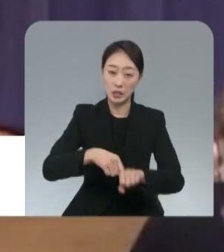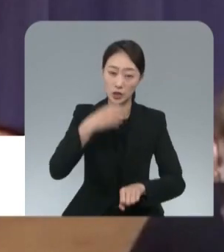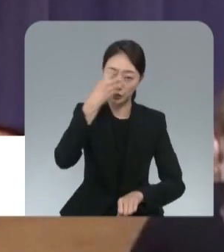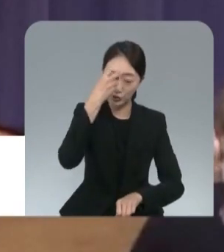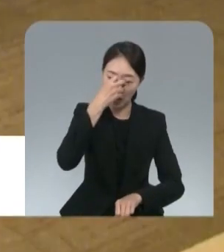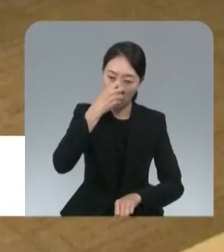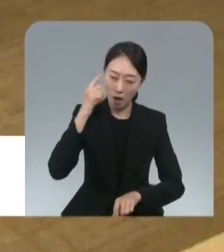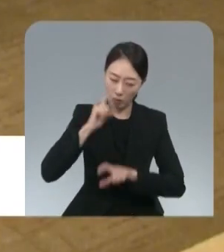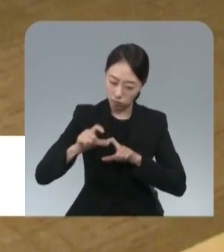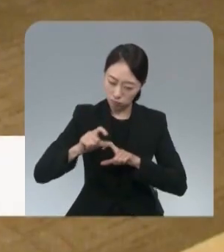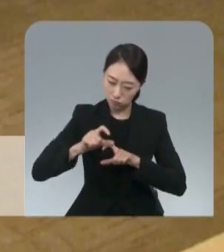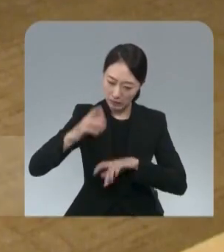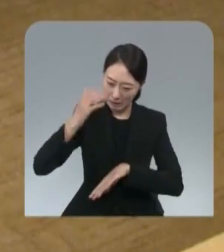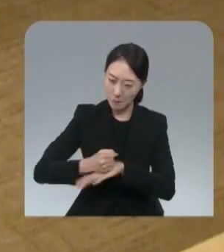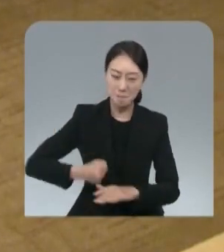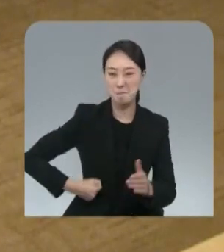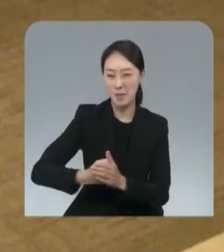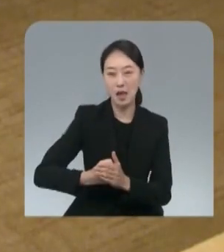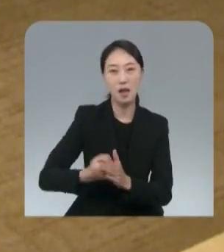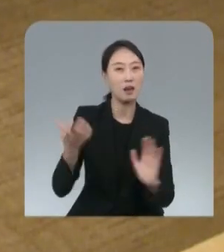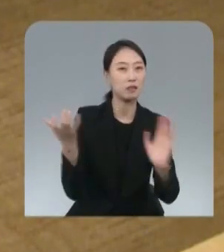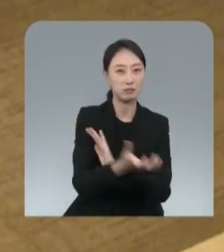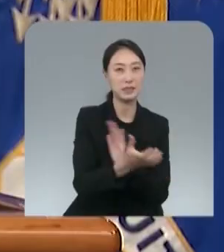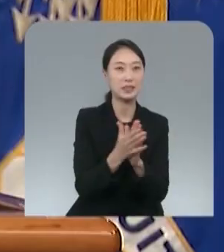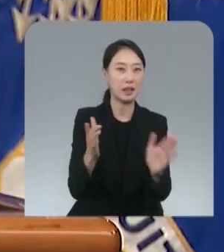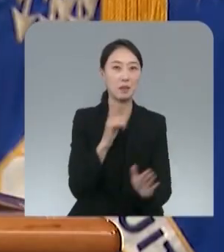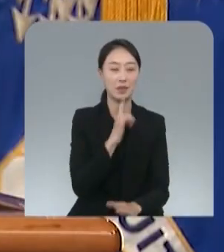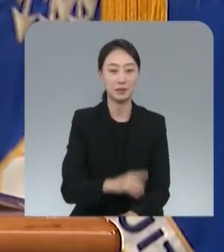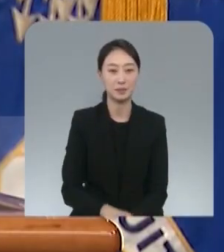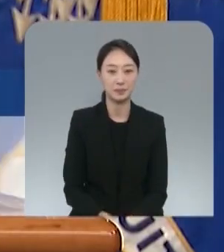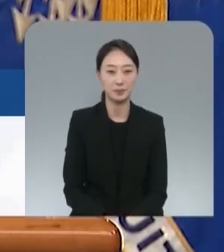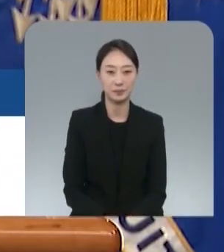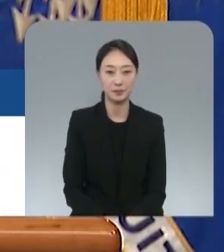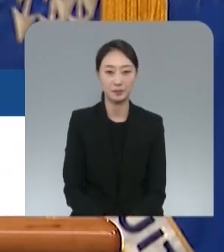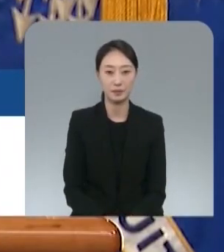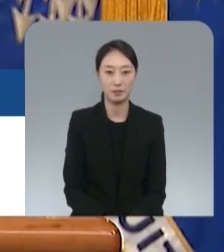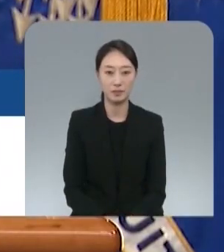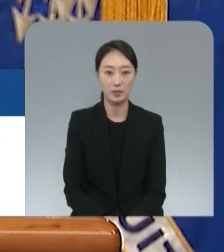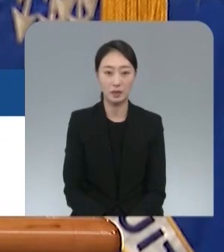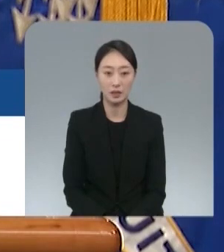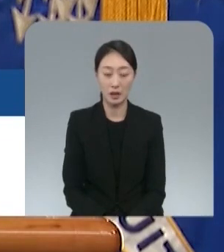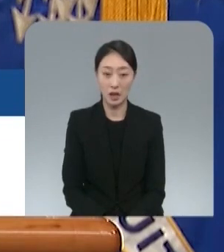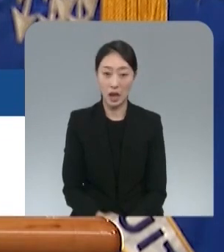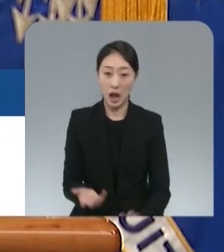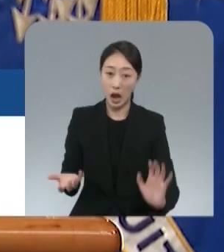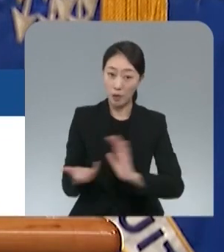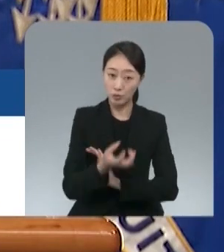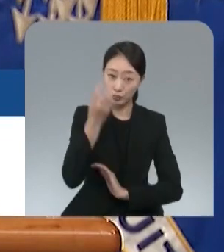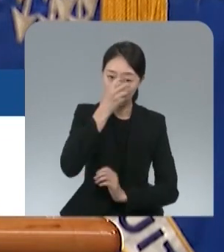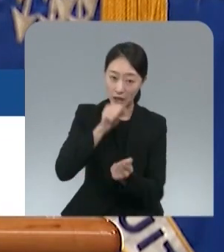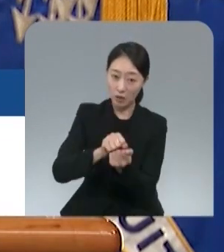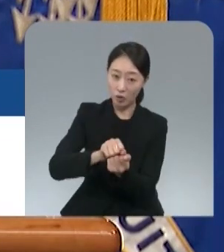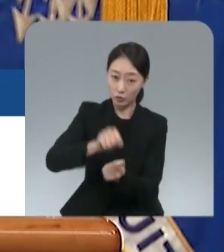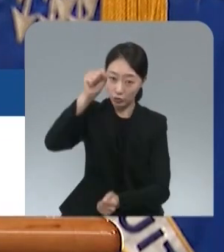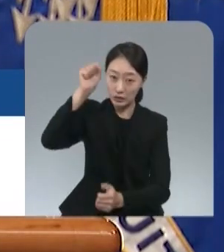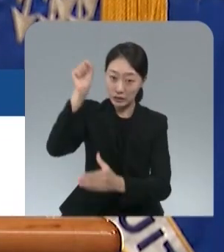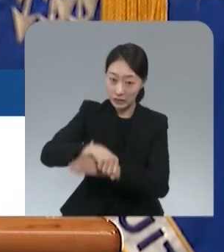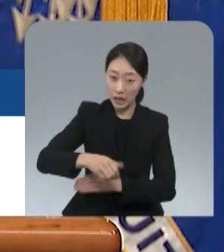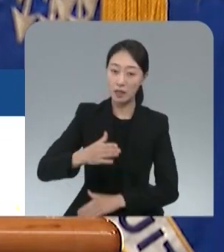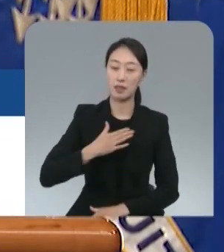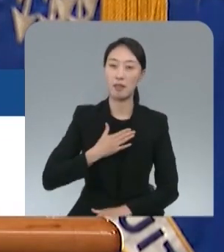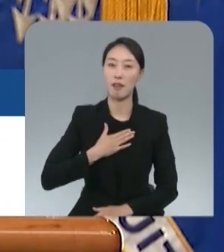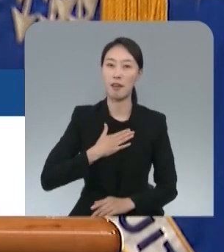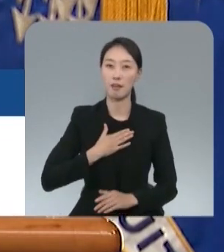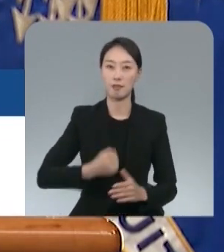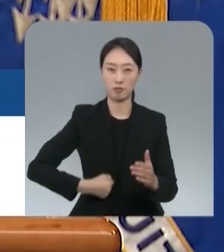내려진 결정이라 고 밝혔습니다 ost ipo flow 션 될 수 있겠어 좋아해 되겠네 씀에